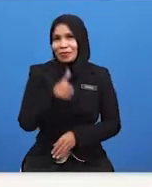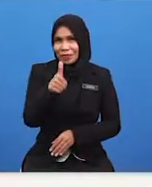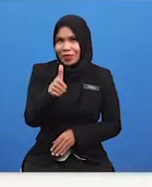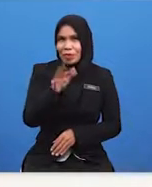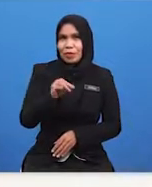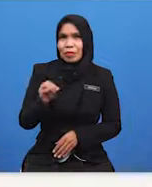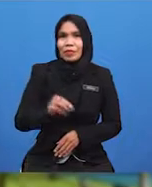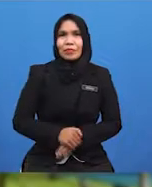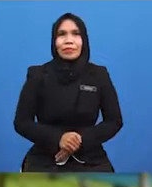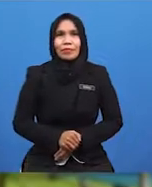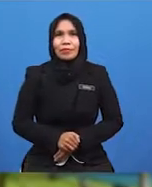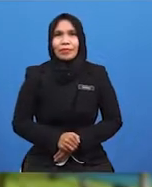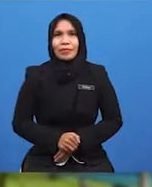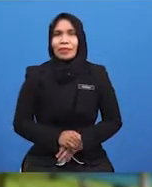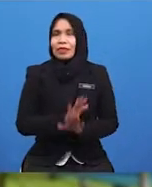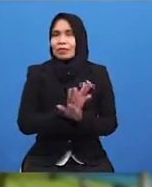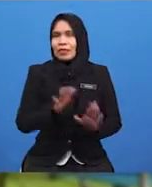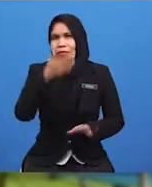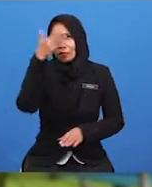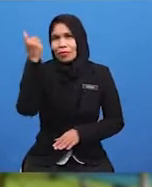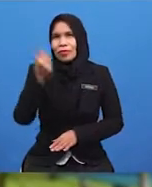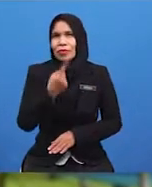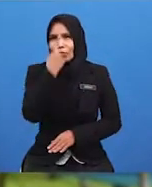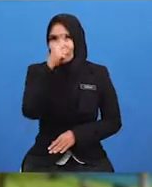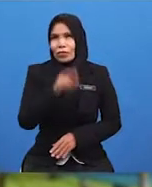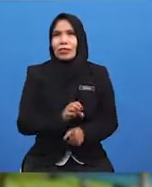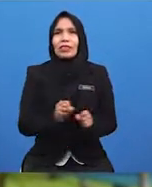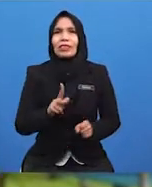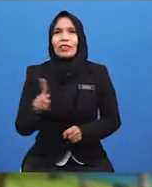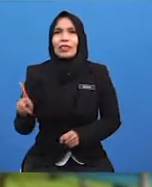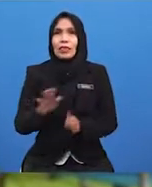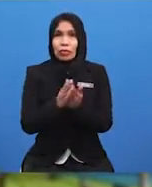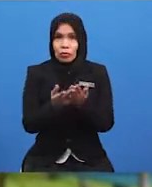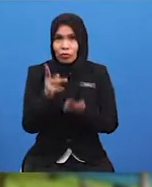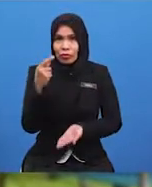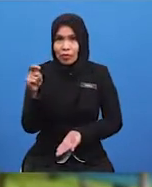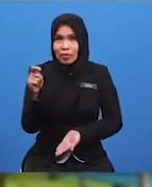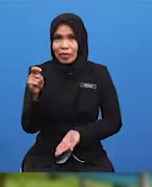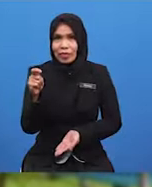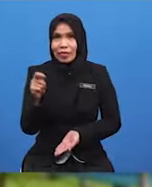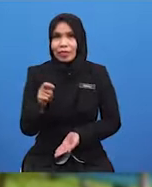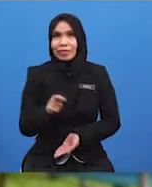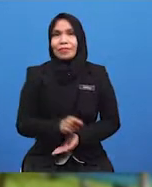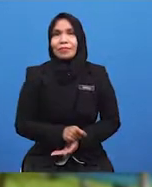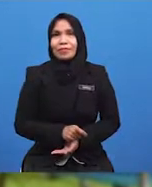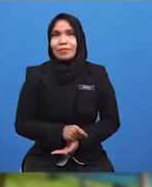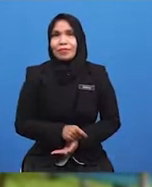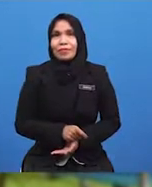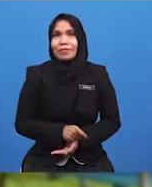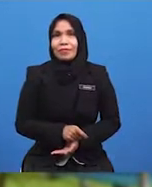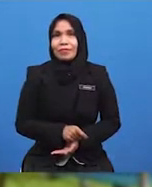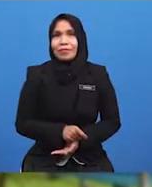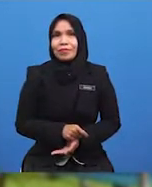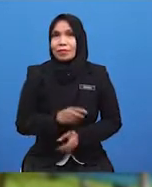Agus murid-murid jangan lupa untuk sediakan buku teks pendidikan moral sekolah kebangsaan